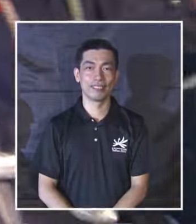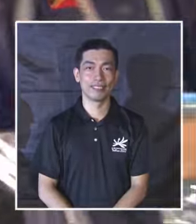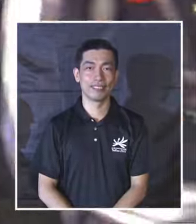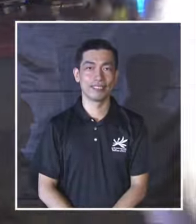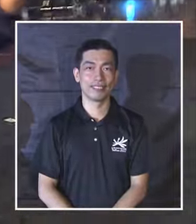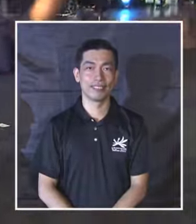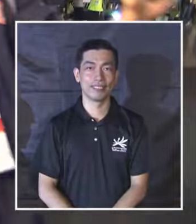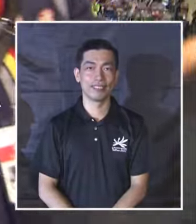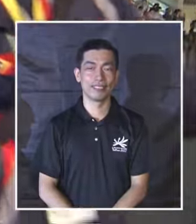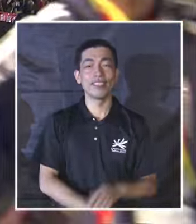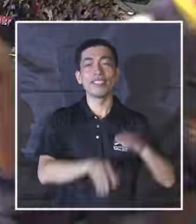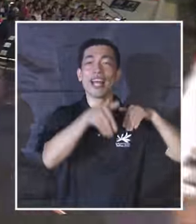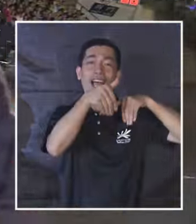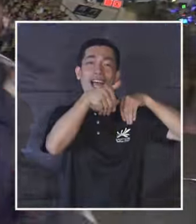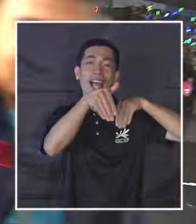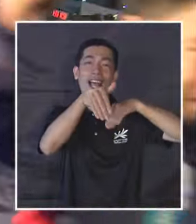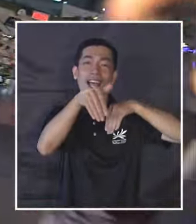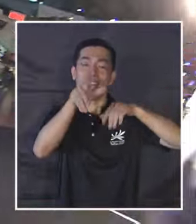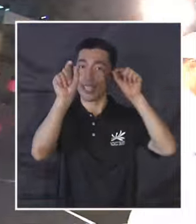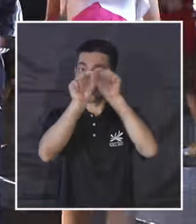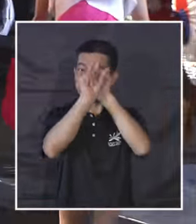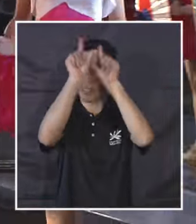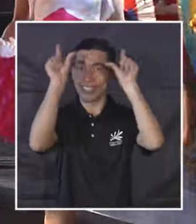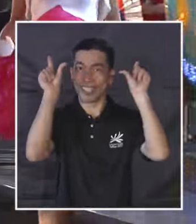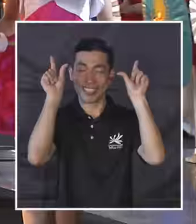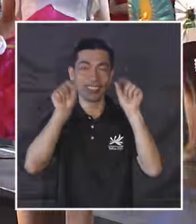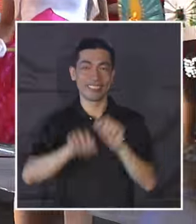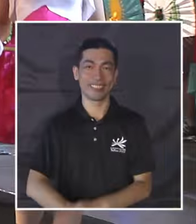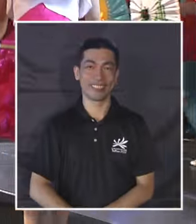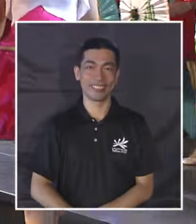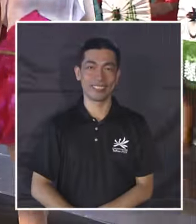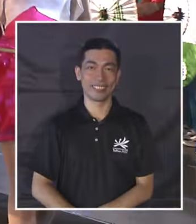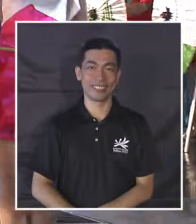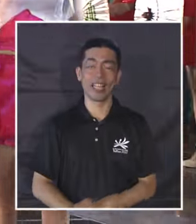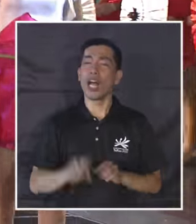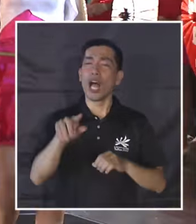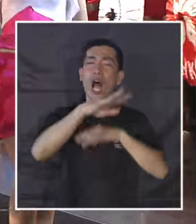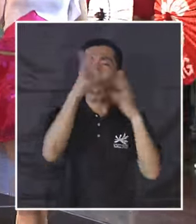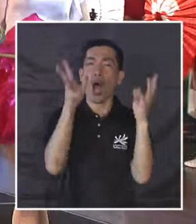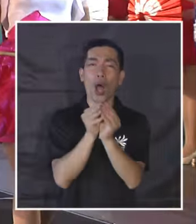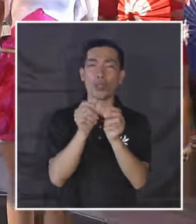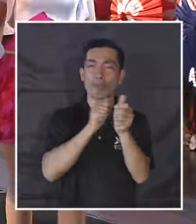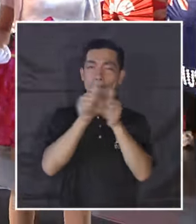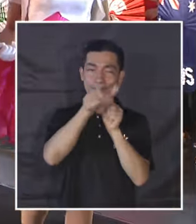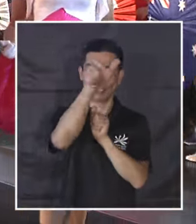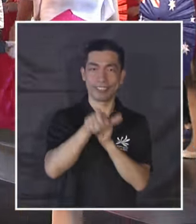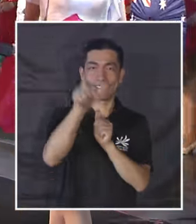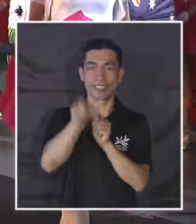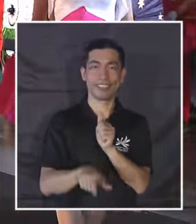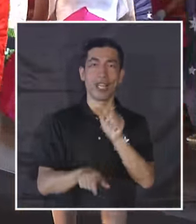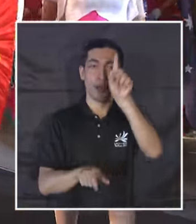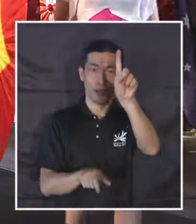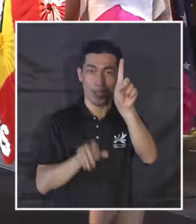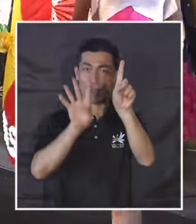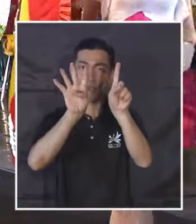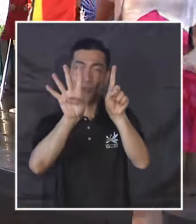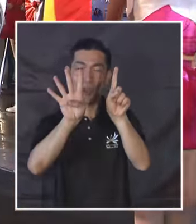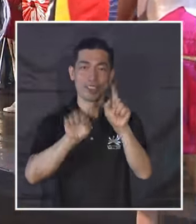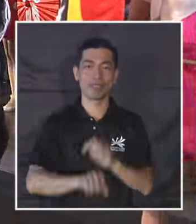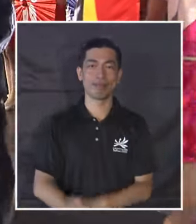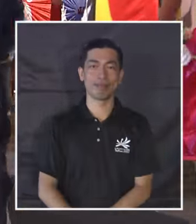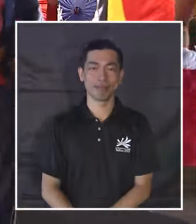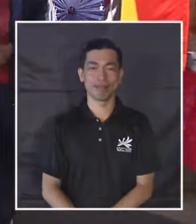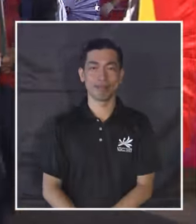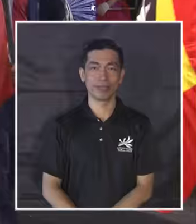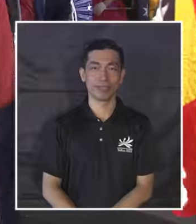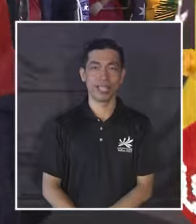现在步入会场的是东帝汶代表队，他们有14位选手来到今天的桃园跟大家